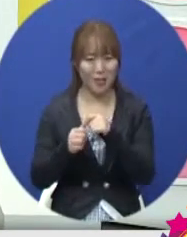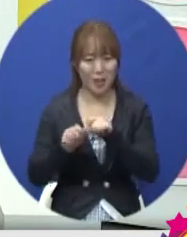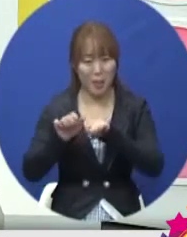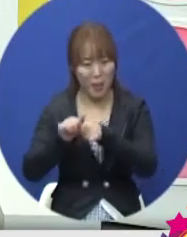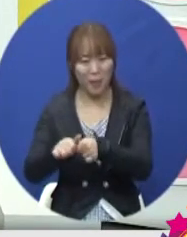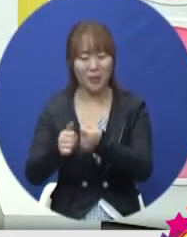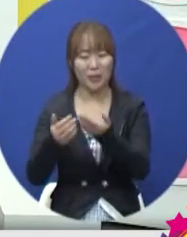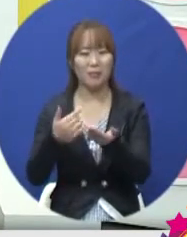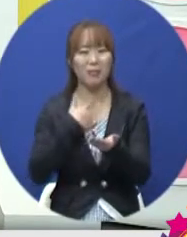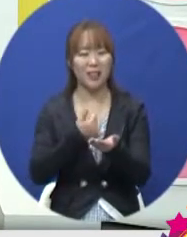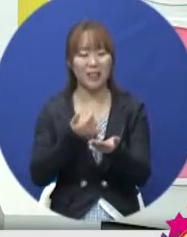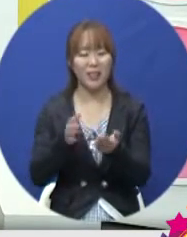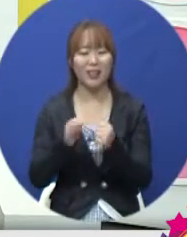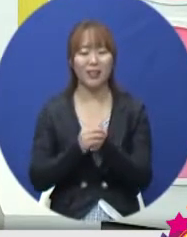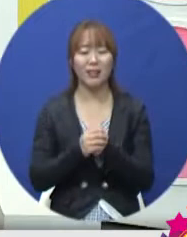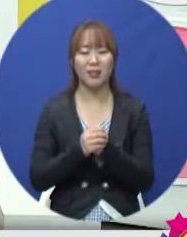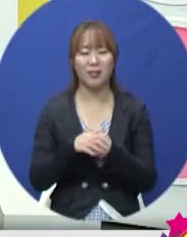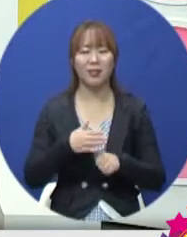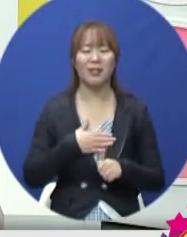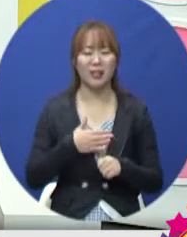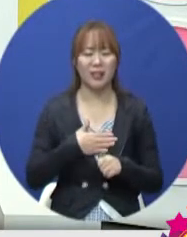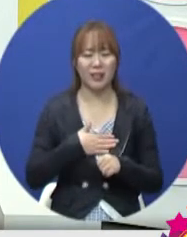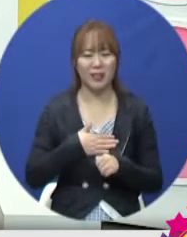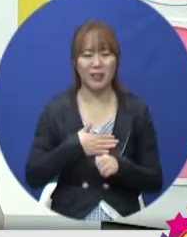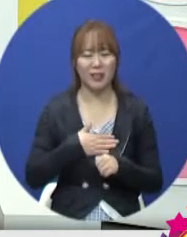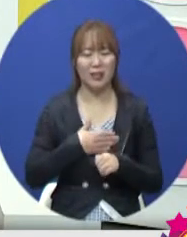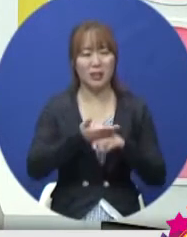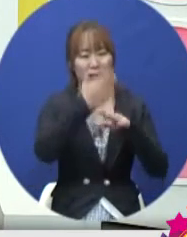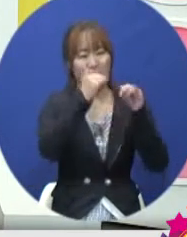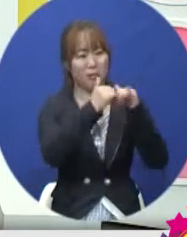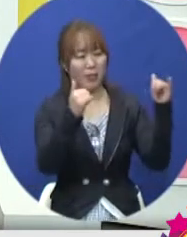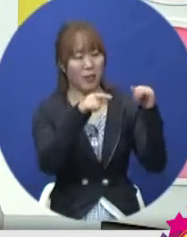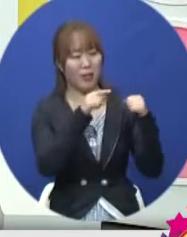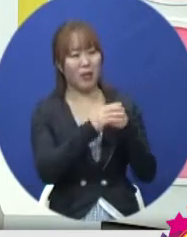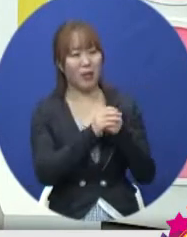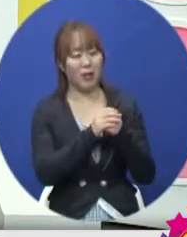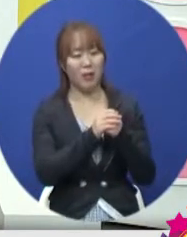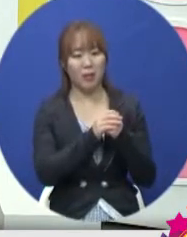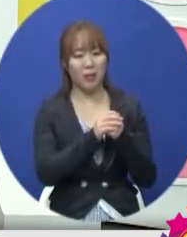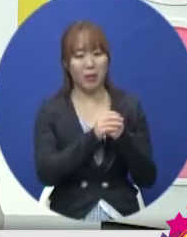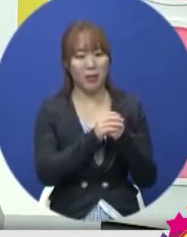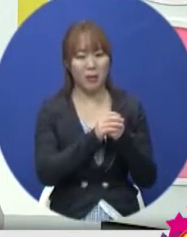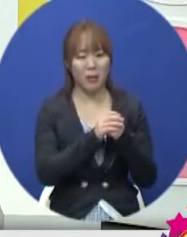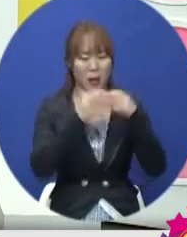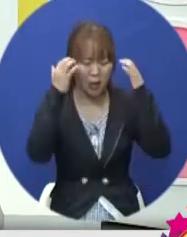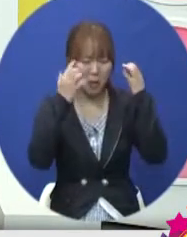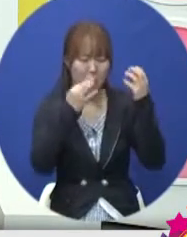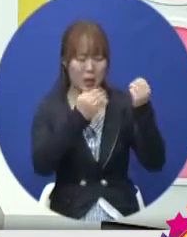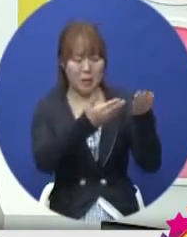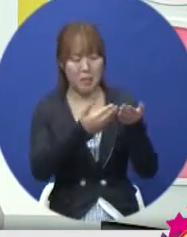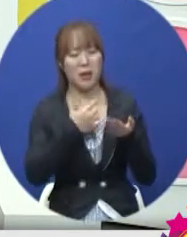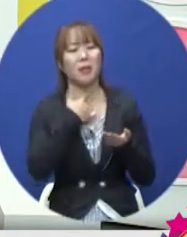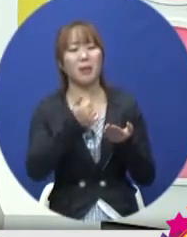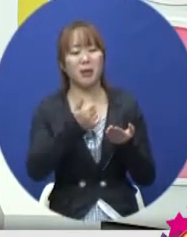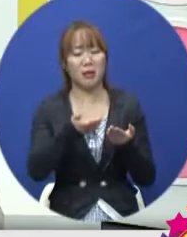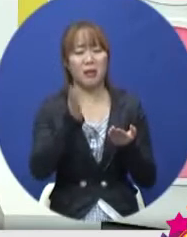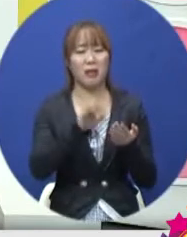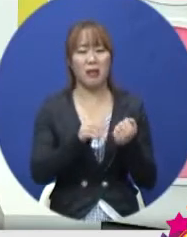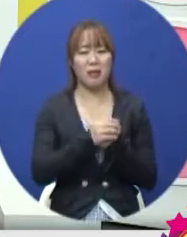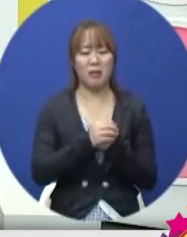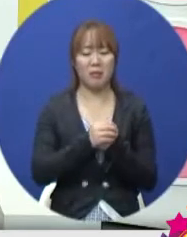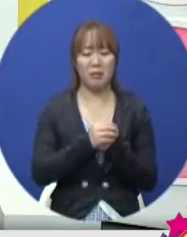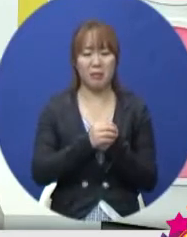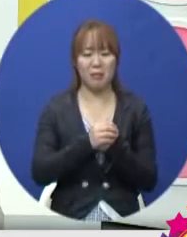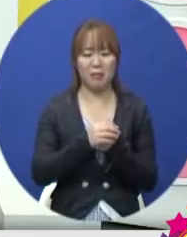주고 막 그랬잖아요. 나는 그 선임들한테 상당히 그 좀 괴로움을 당했는데 그래서